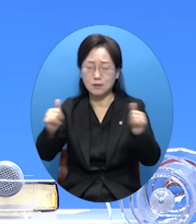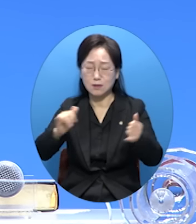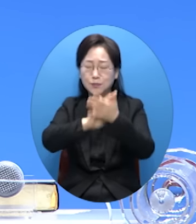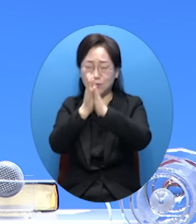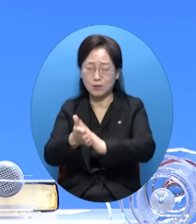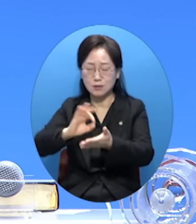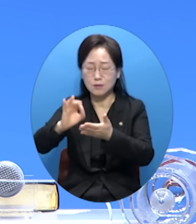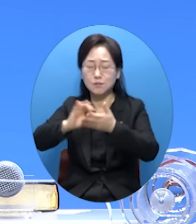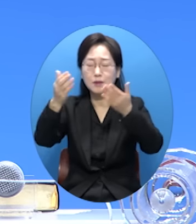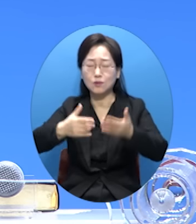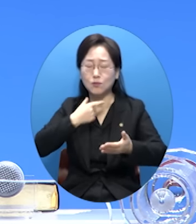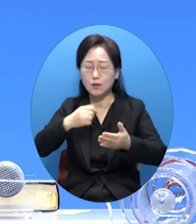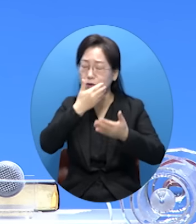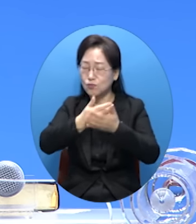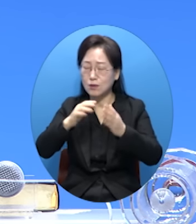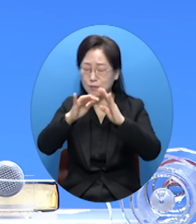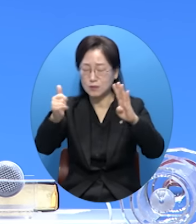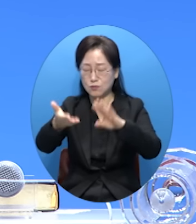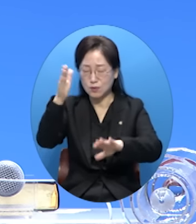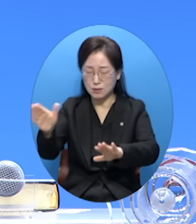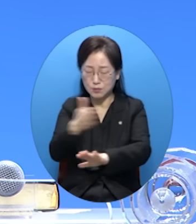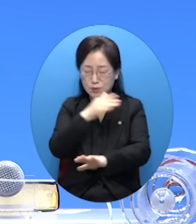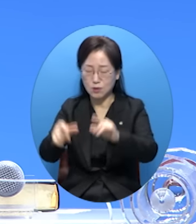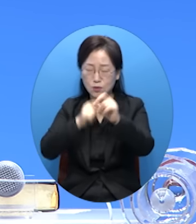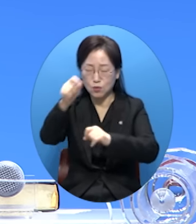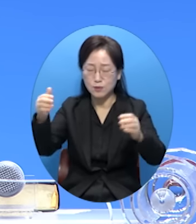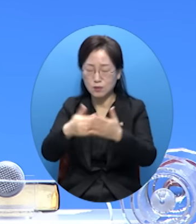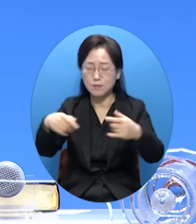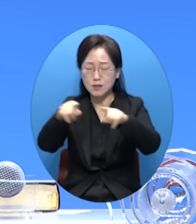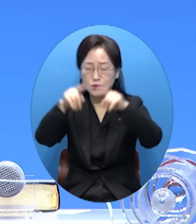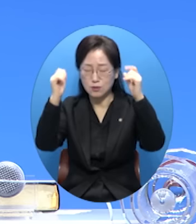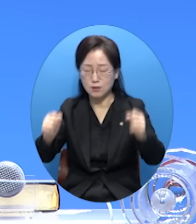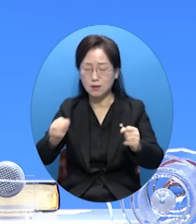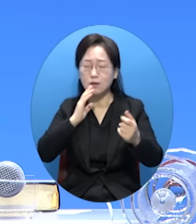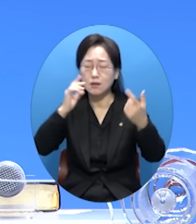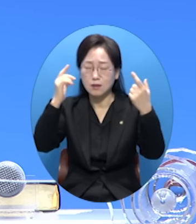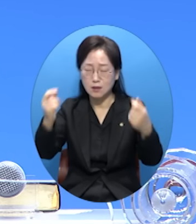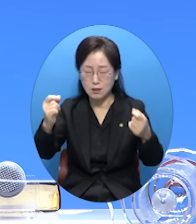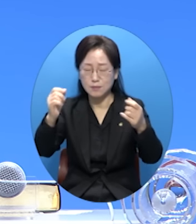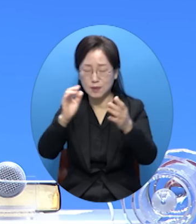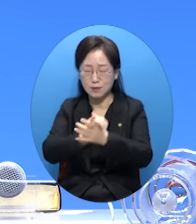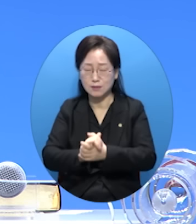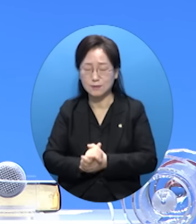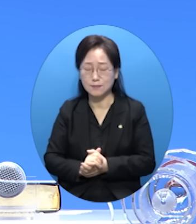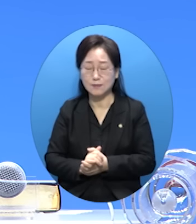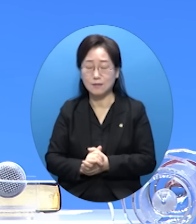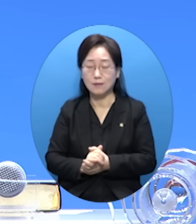변화되고 쓰임받기를 원하는 주님의 귀한 백성들을 위해 지금부터 영원토록 함께 있을지어다. 아멘.